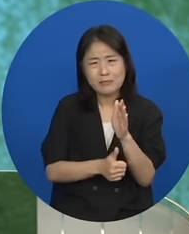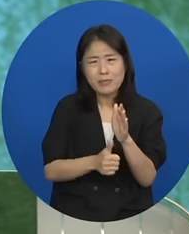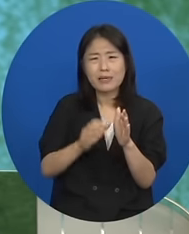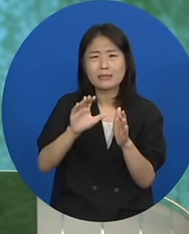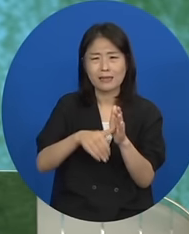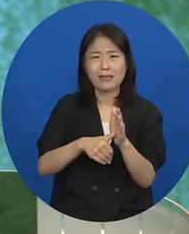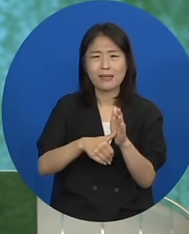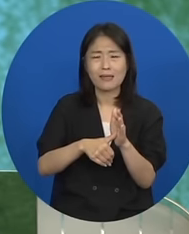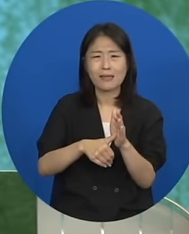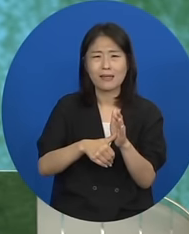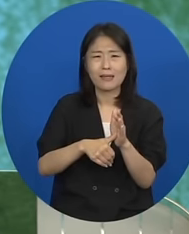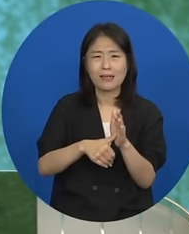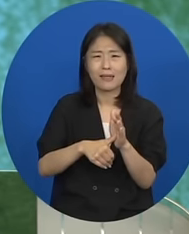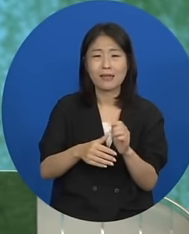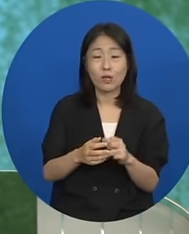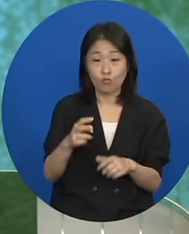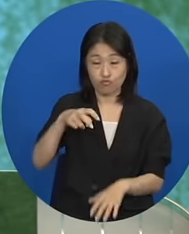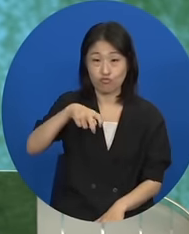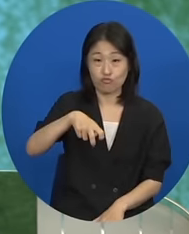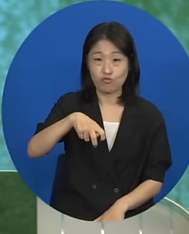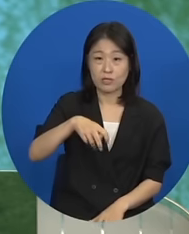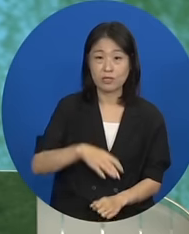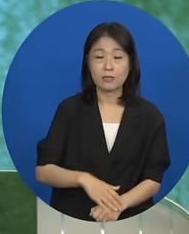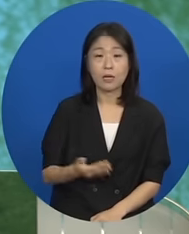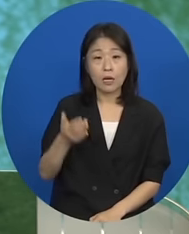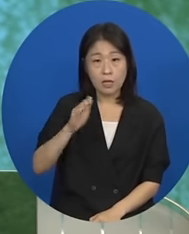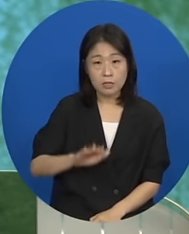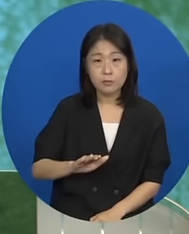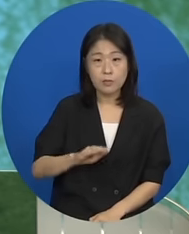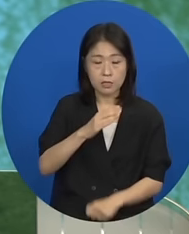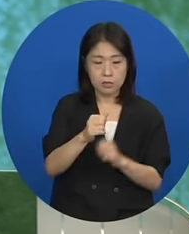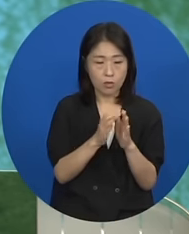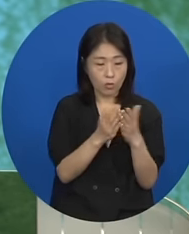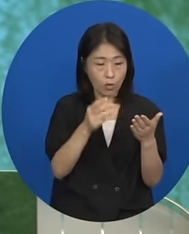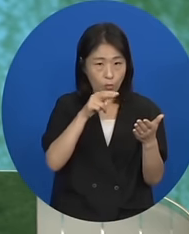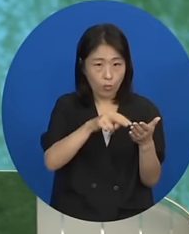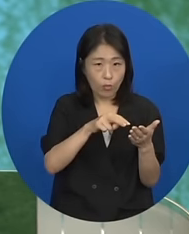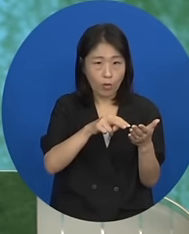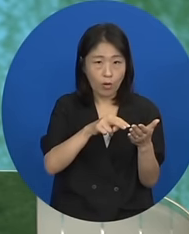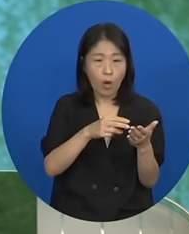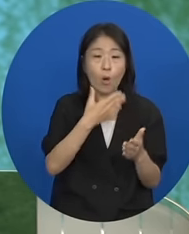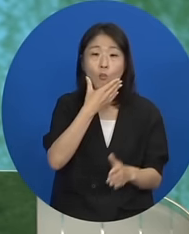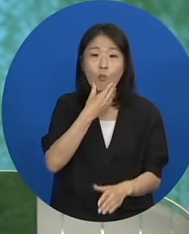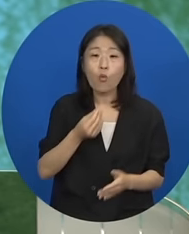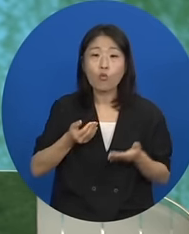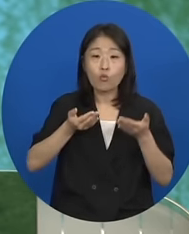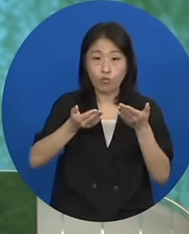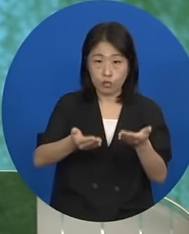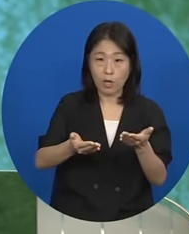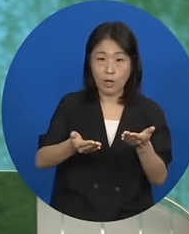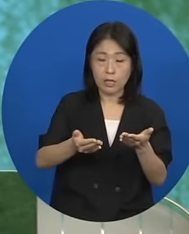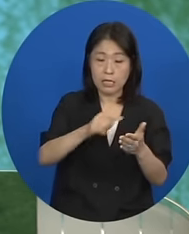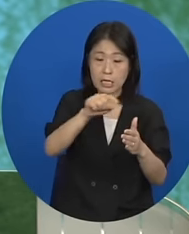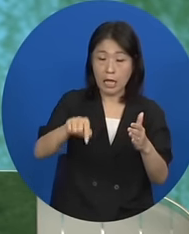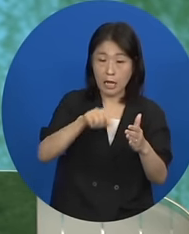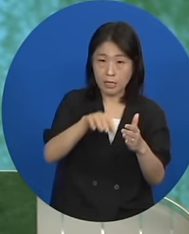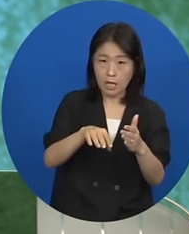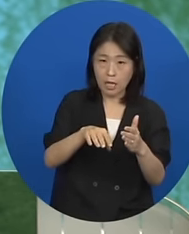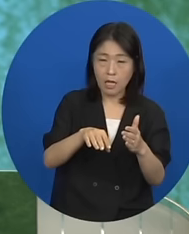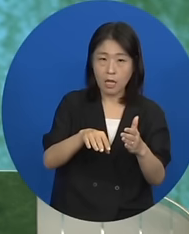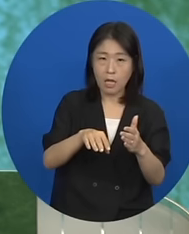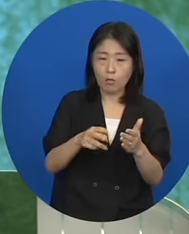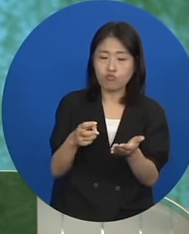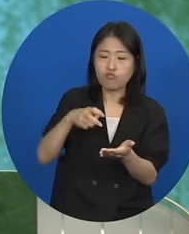성경은 복을 주다의 의미가이 무릎을 다라는 의미가 갖고 있습니다 왜 그럴까 누가 복받은